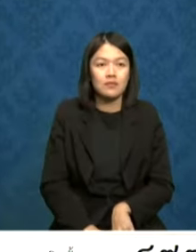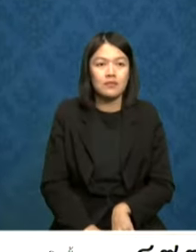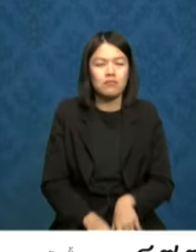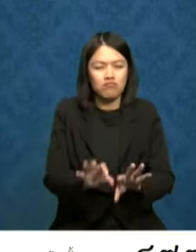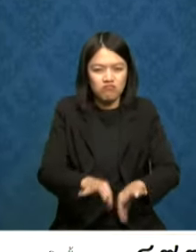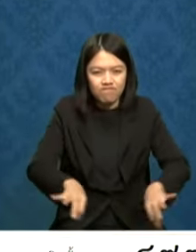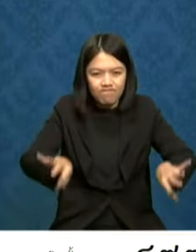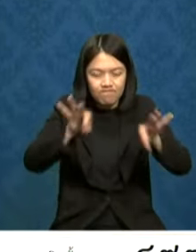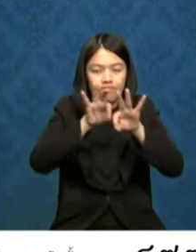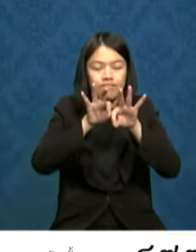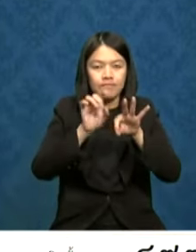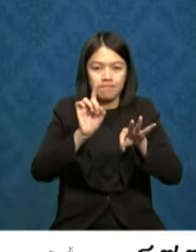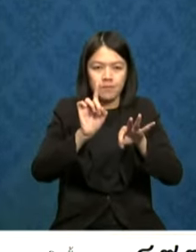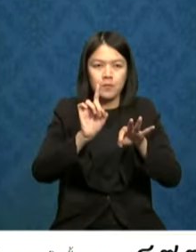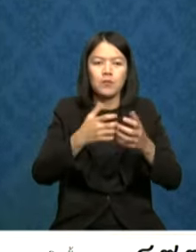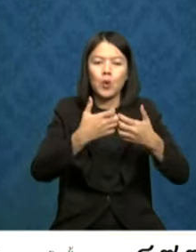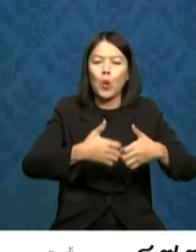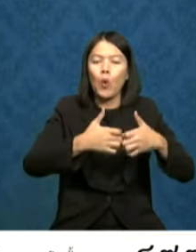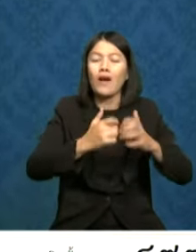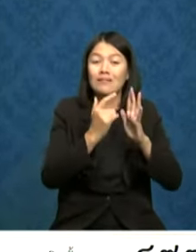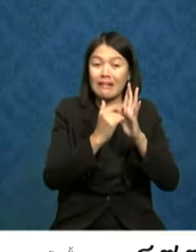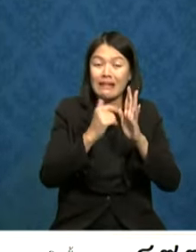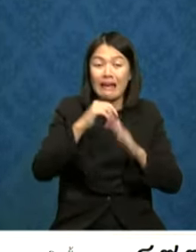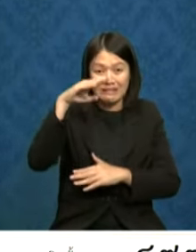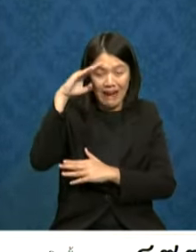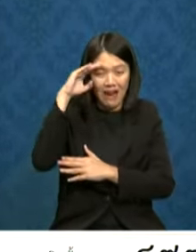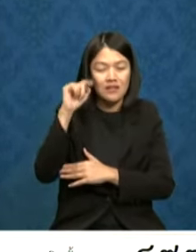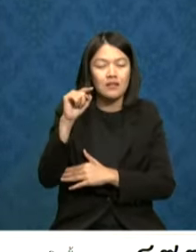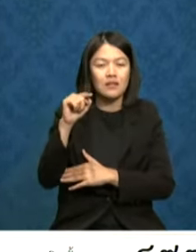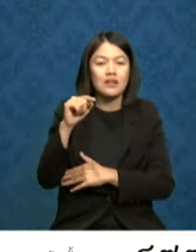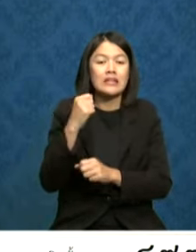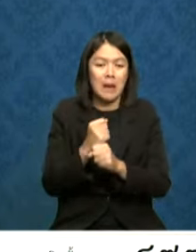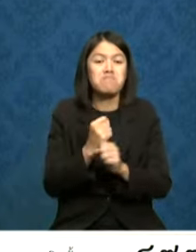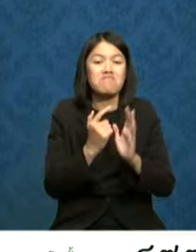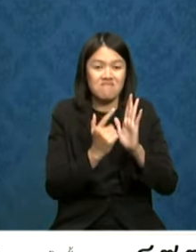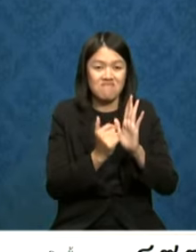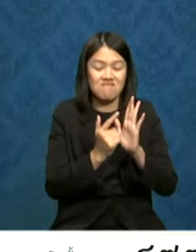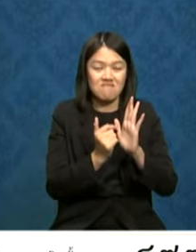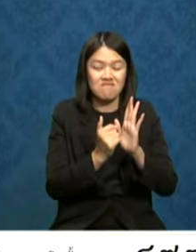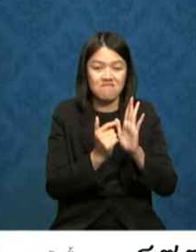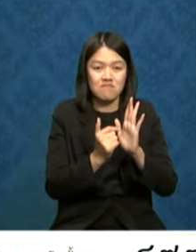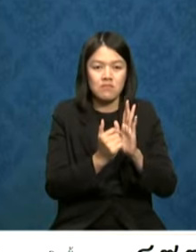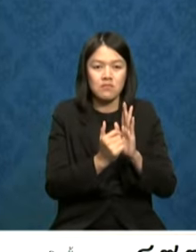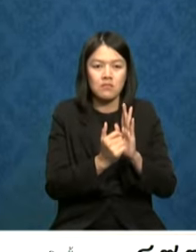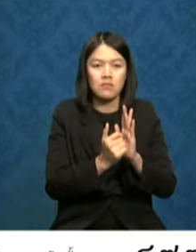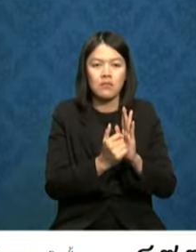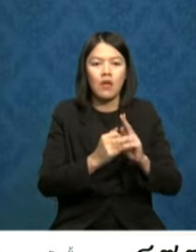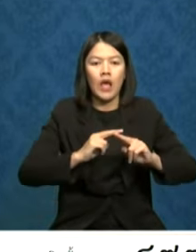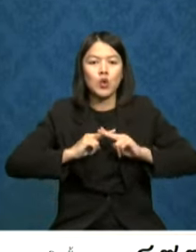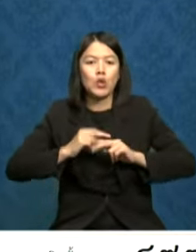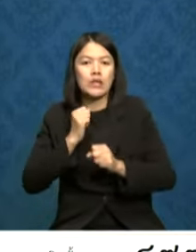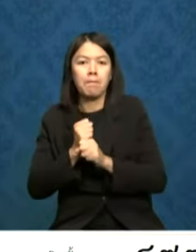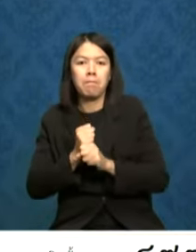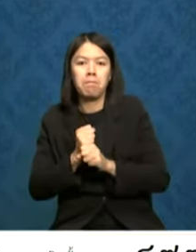สุดนะครับโรงงานเภสัชกรรมทหารเนี่ยเราผลิตยานะครับอ่าที่ไม่มีเอกชน